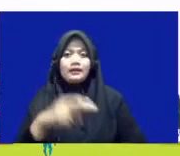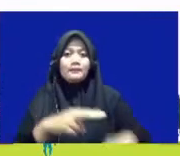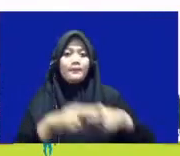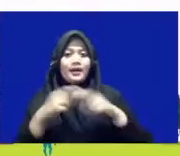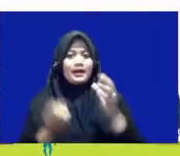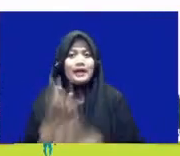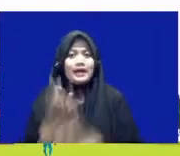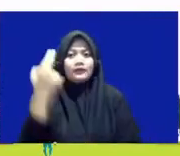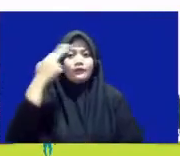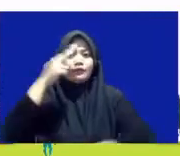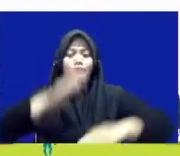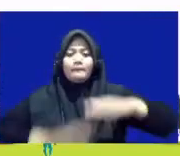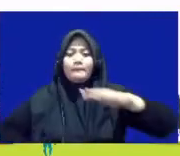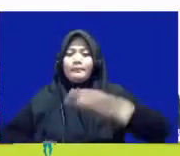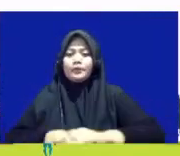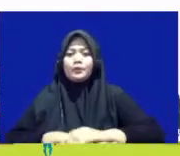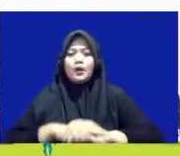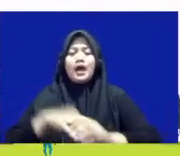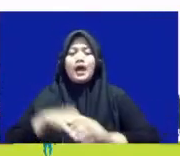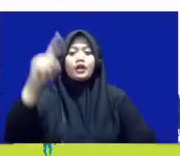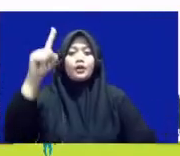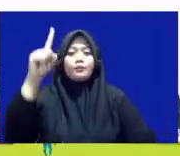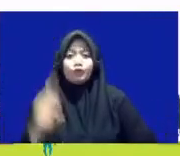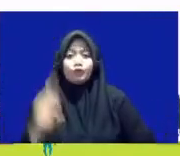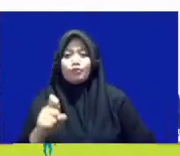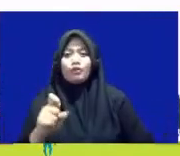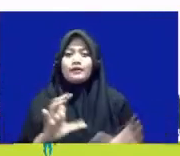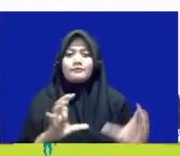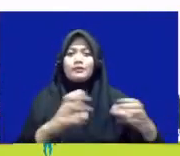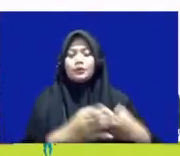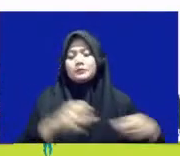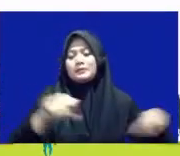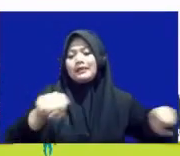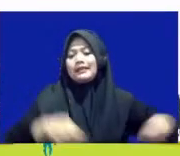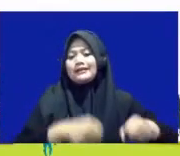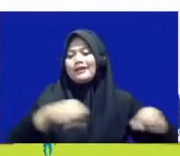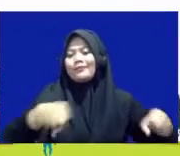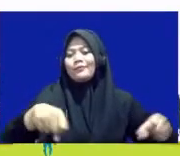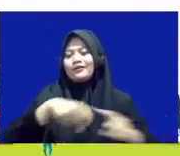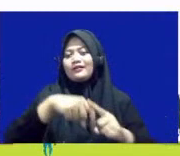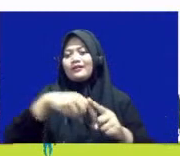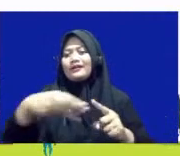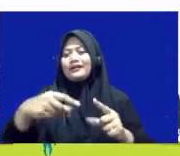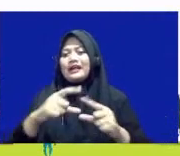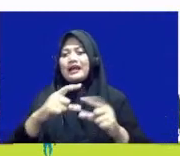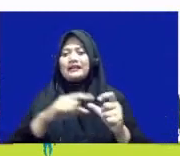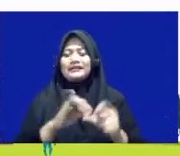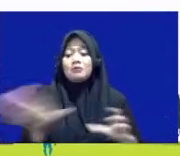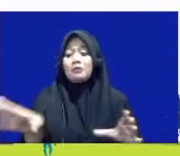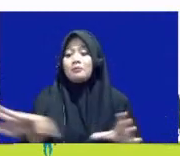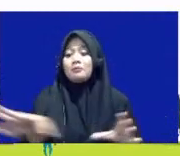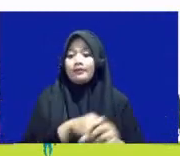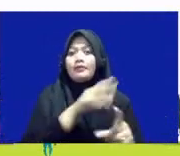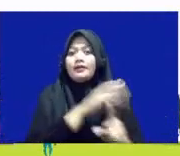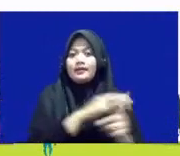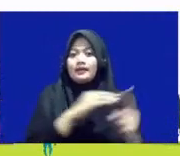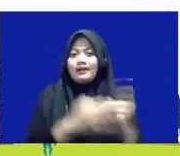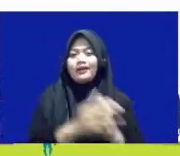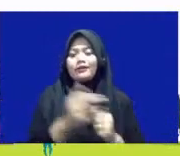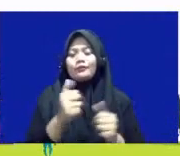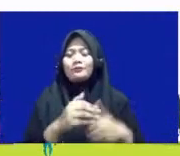pemenuhan kebutuhan dalam bentuk dapur kreasi dengan melibatkan masyarakat dalam pelaksanaan program